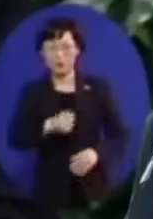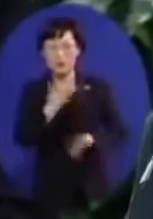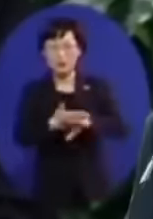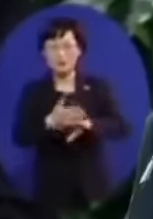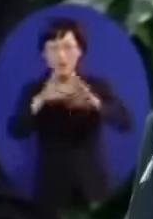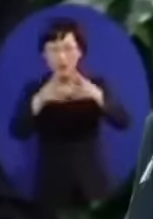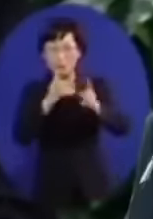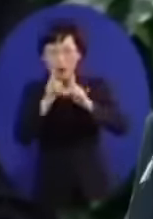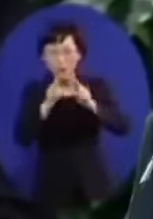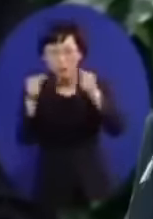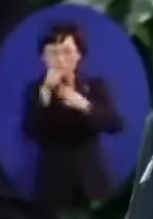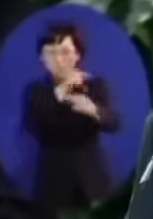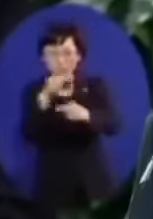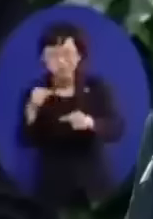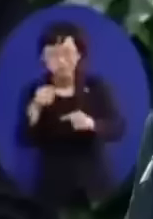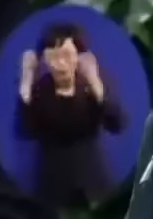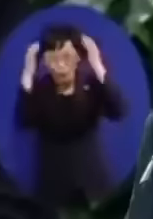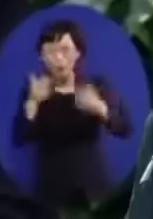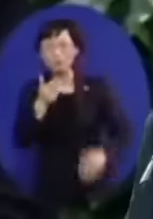것인데